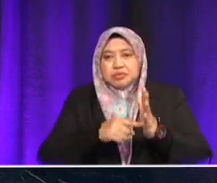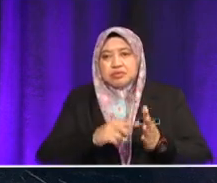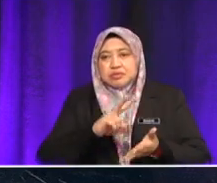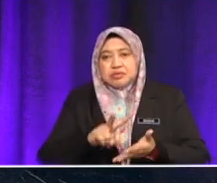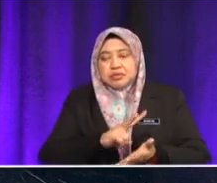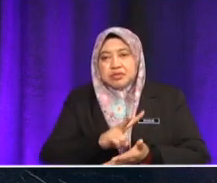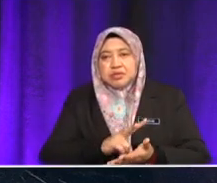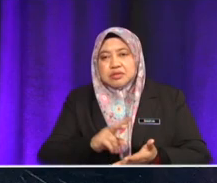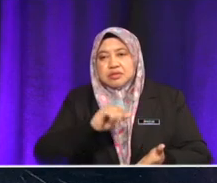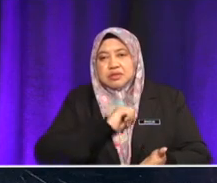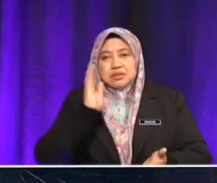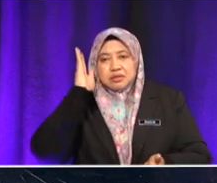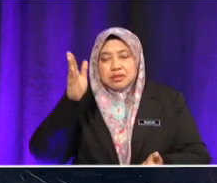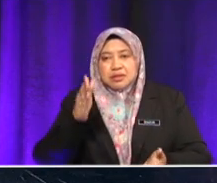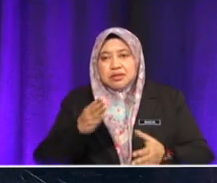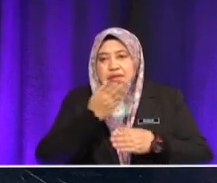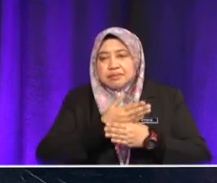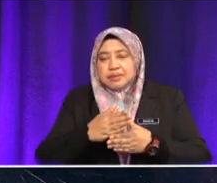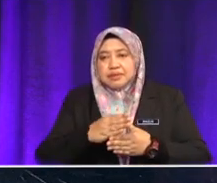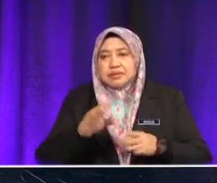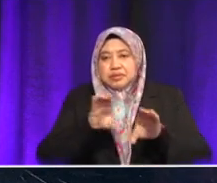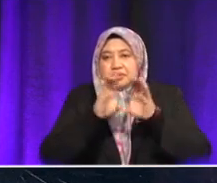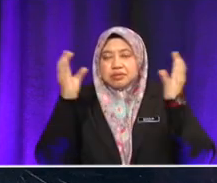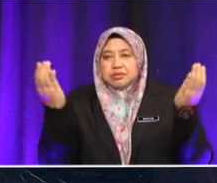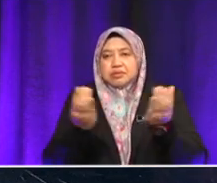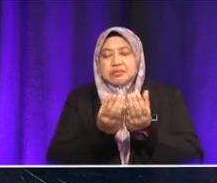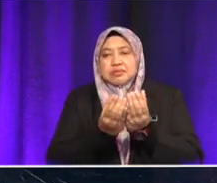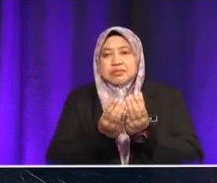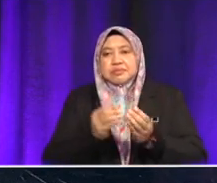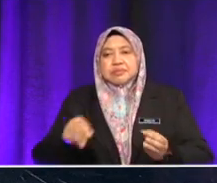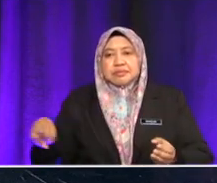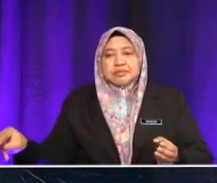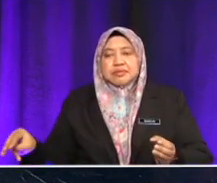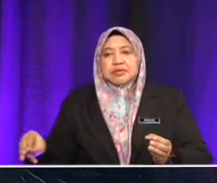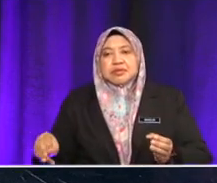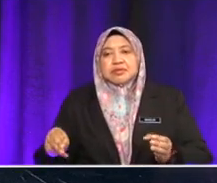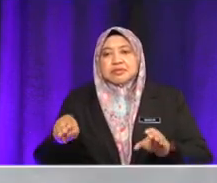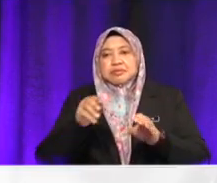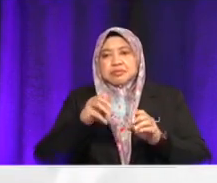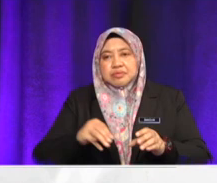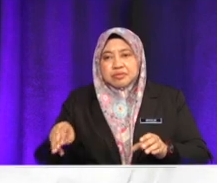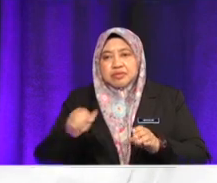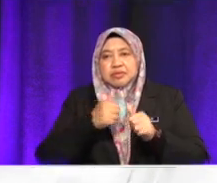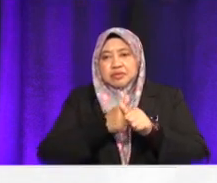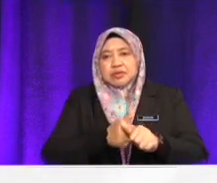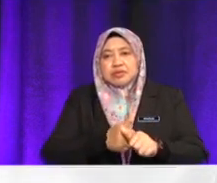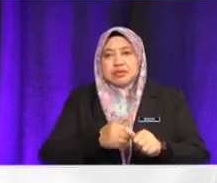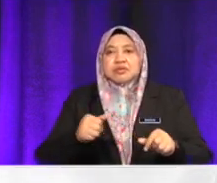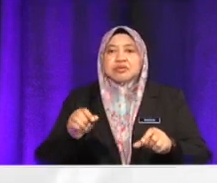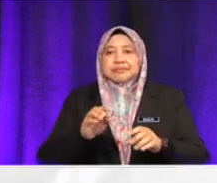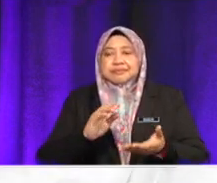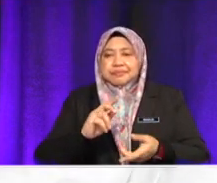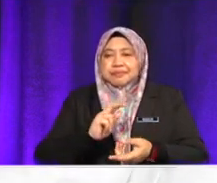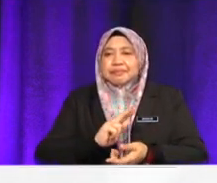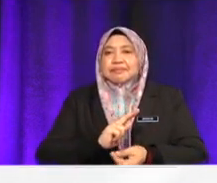saya akan membagikan kumpulan murid dibagikan mengikut Cut yang dicabut sebenarnya